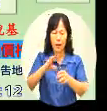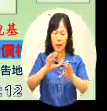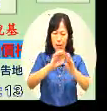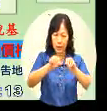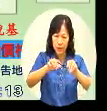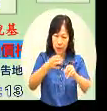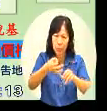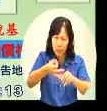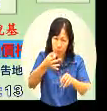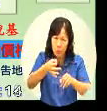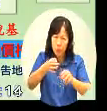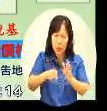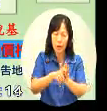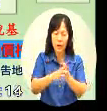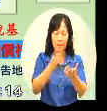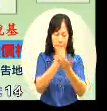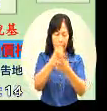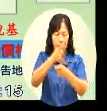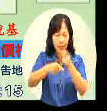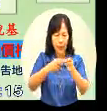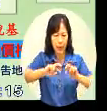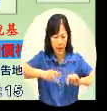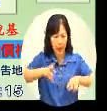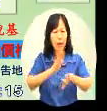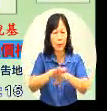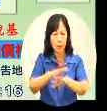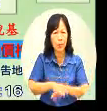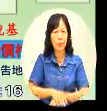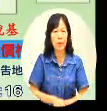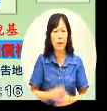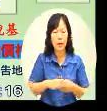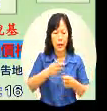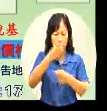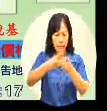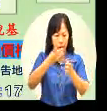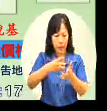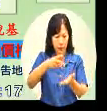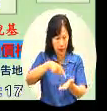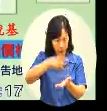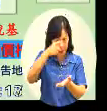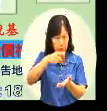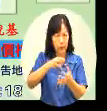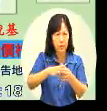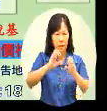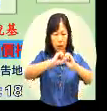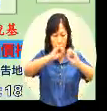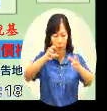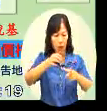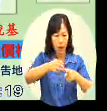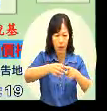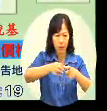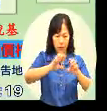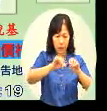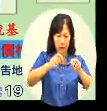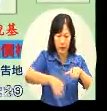年呢地评会呢会调整一次公告限值，三年调整一次公告地价。